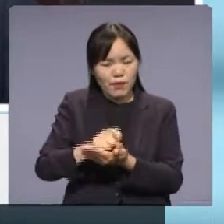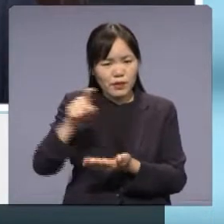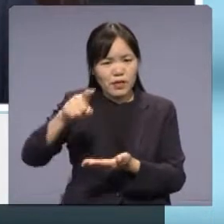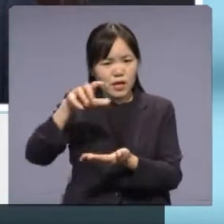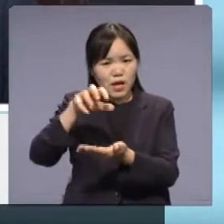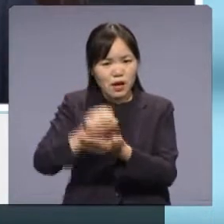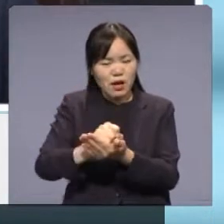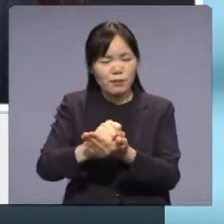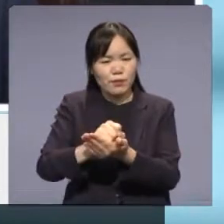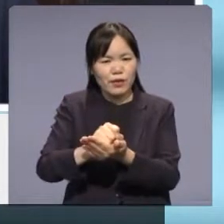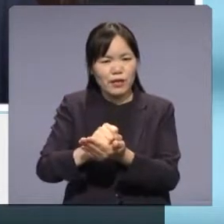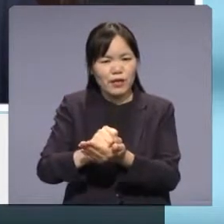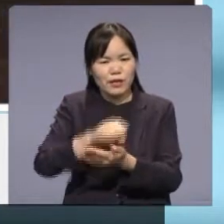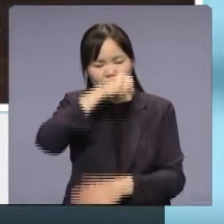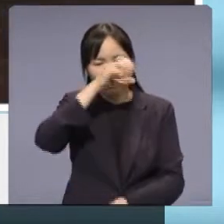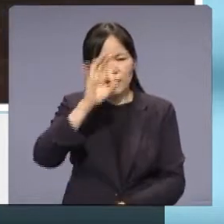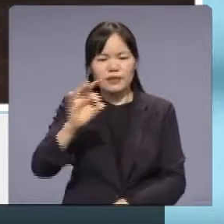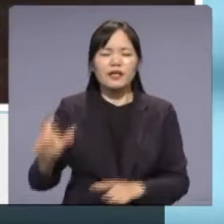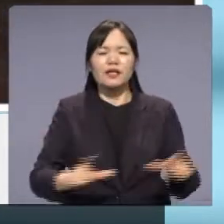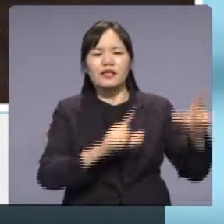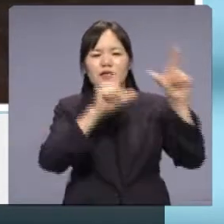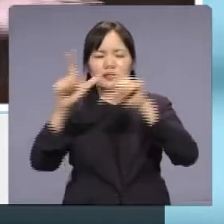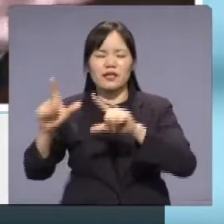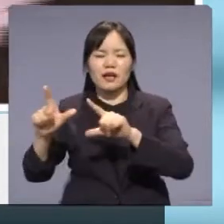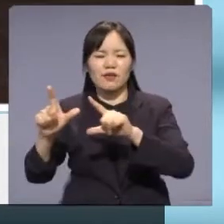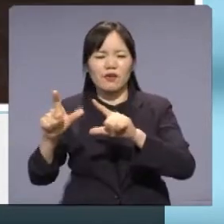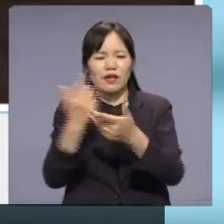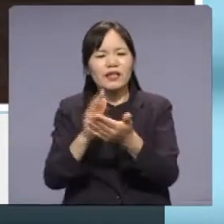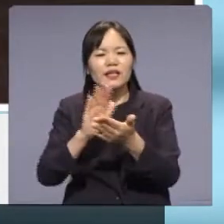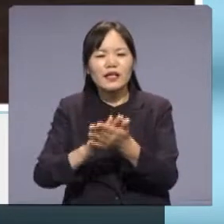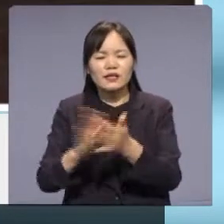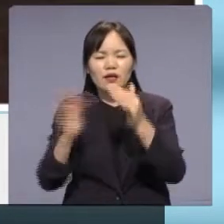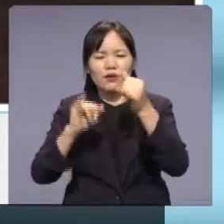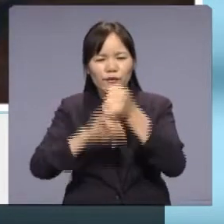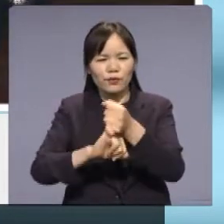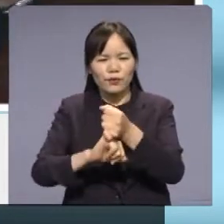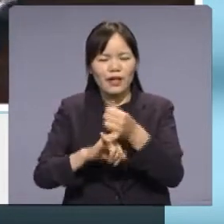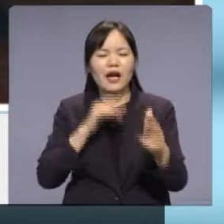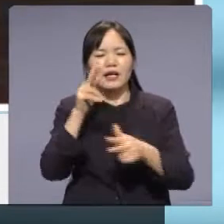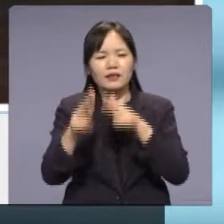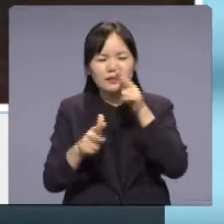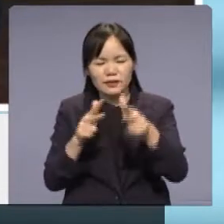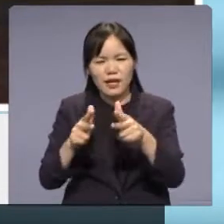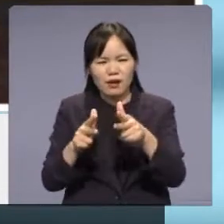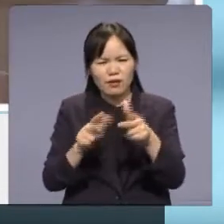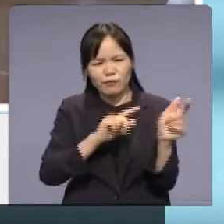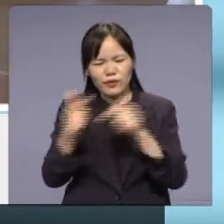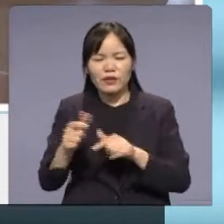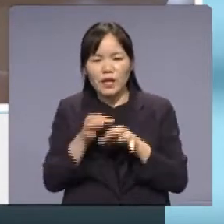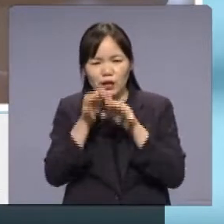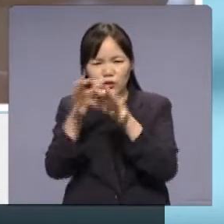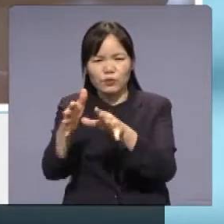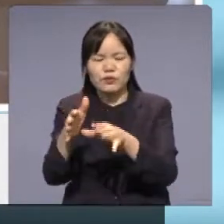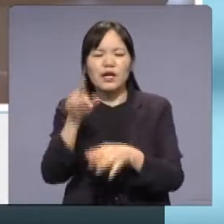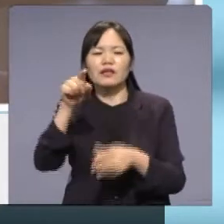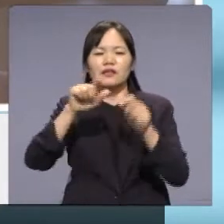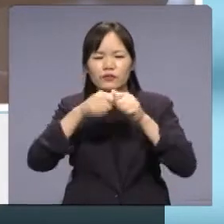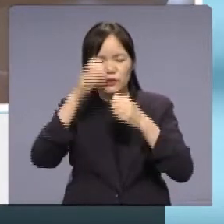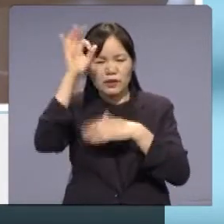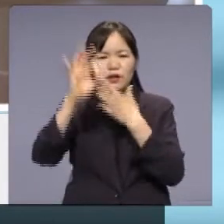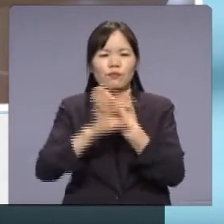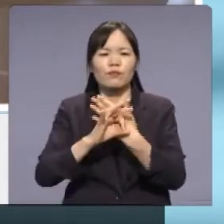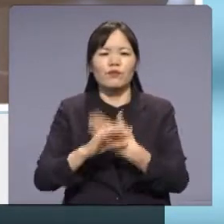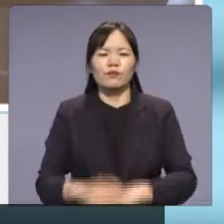확보한 국시비를 생활 인프라 개선하고 공약 사업 그리고 지역 경제 활성화에 많이 투자를 했고요. 그걸 좀 구체적으로 보면